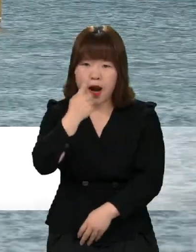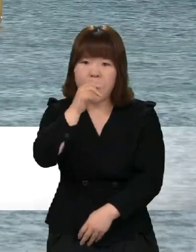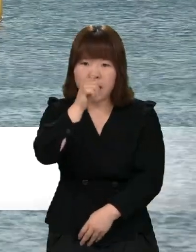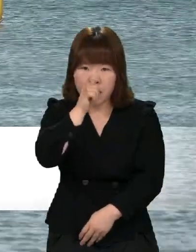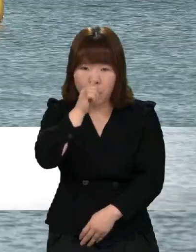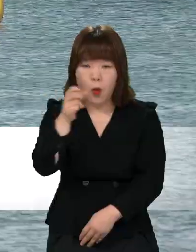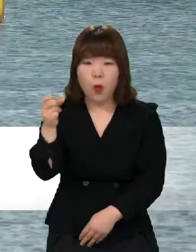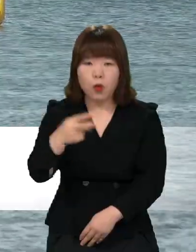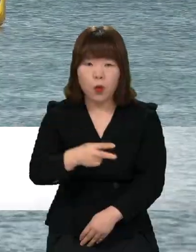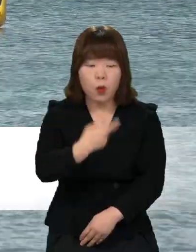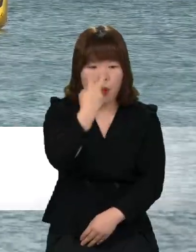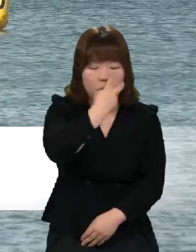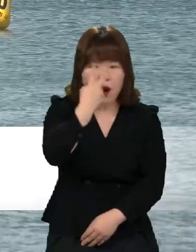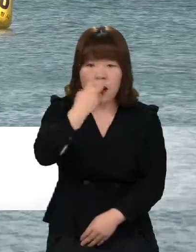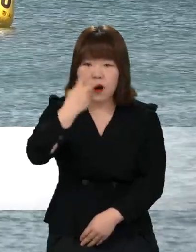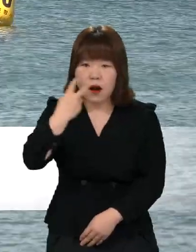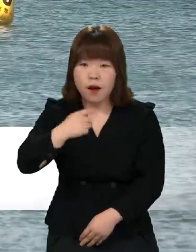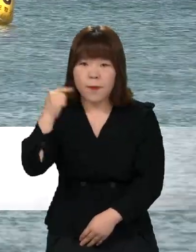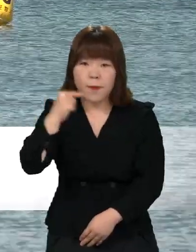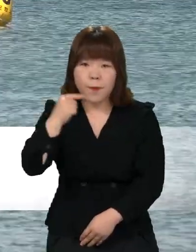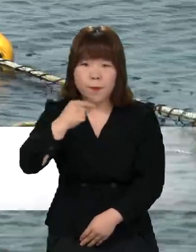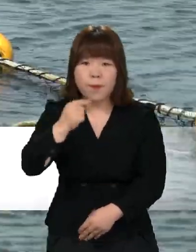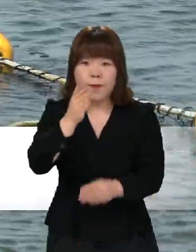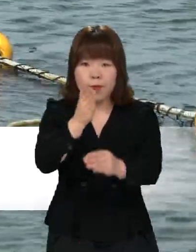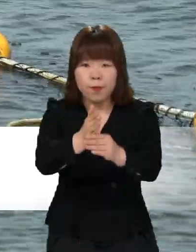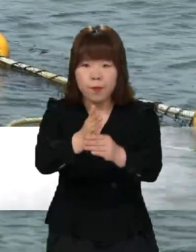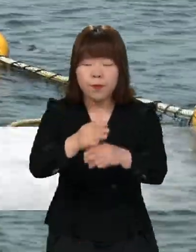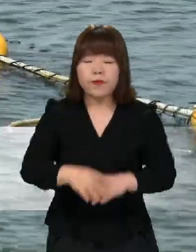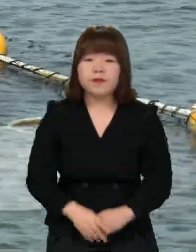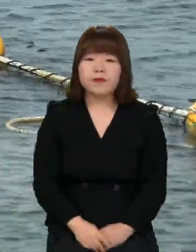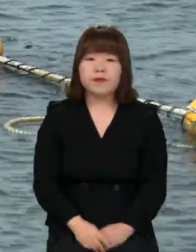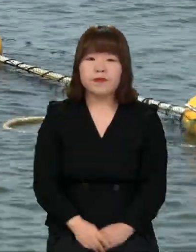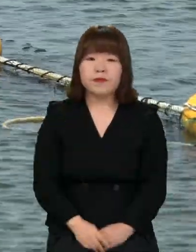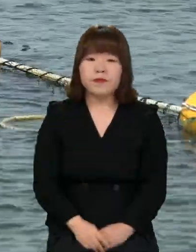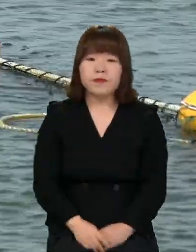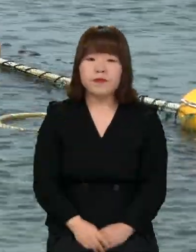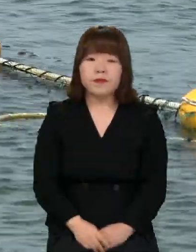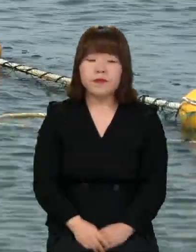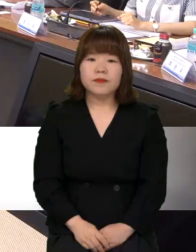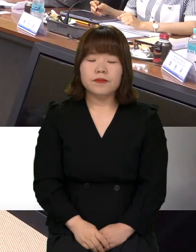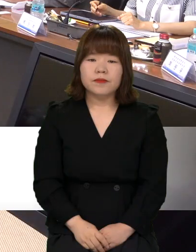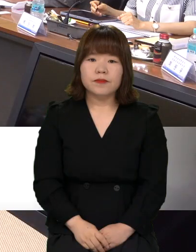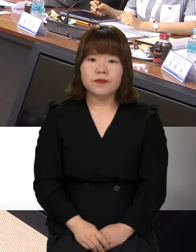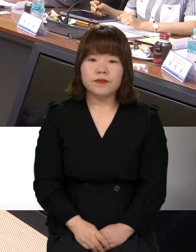대응하도록 조치하고 있으며 관련 모니터링도 강화하고 있습니다